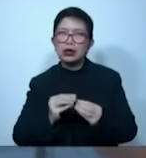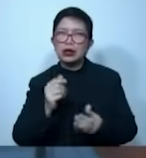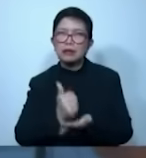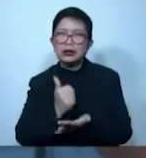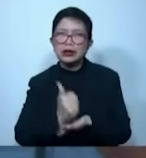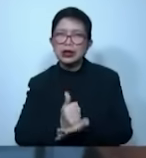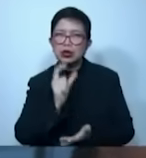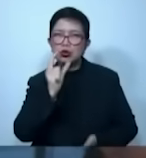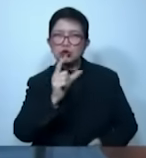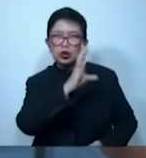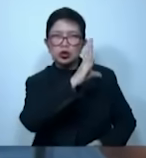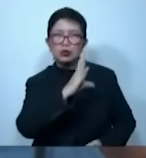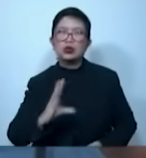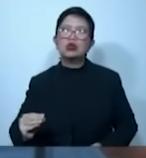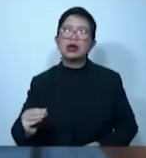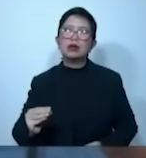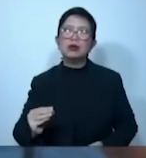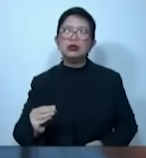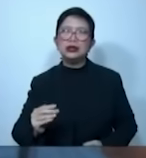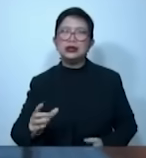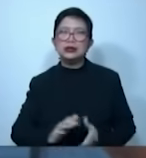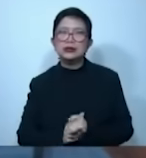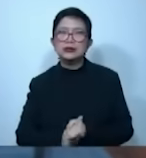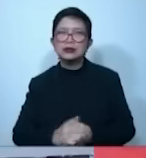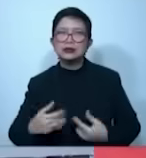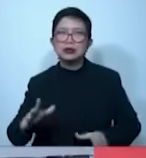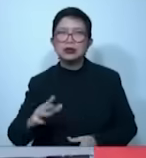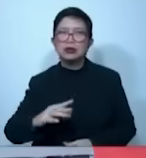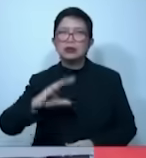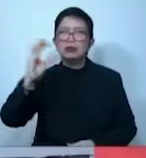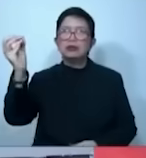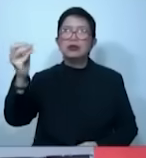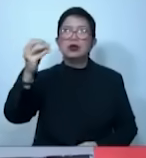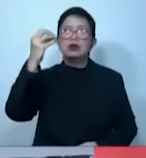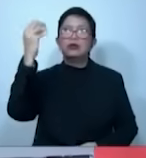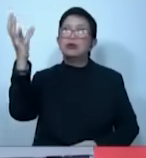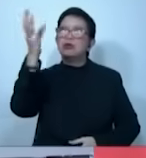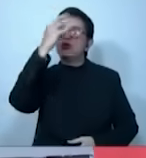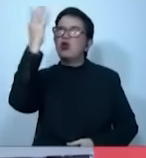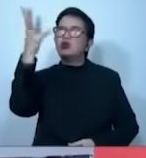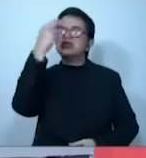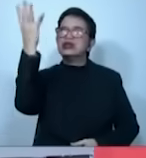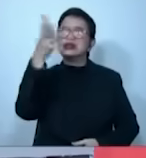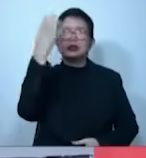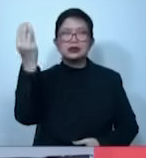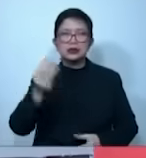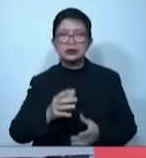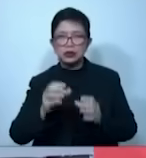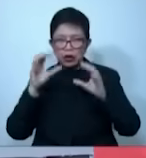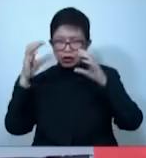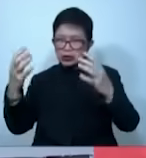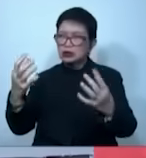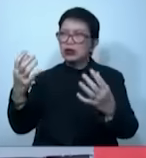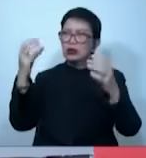mengurangi polusi Terima kasih waktunya masih ada Bapak sudah cukup baik kita akan